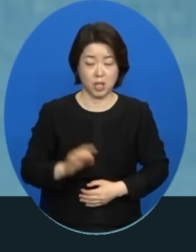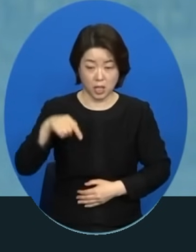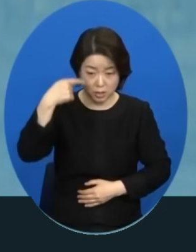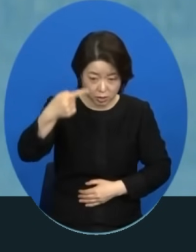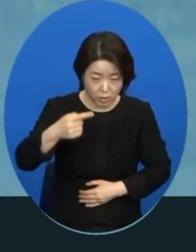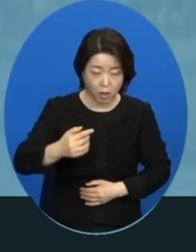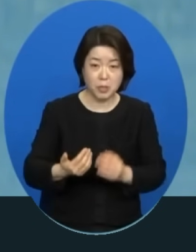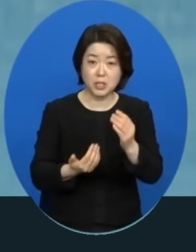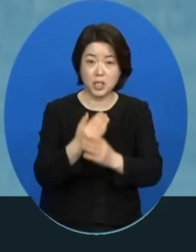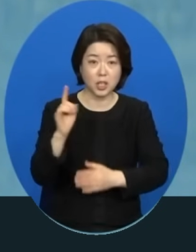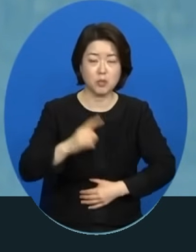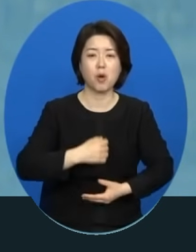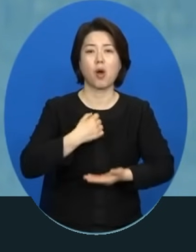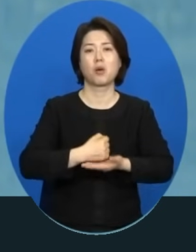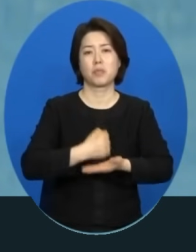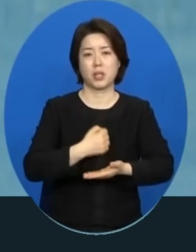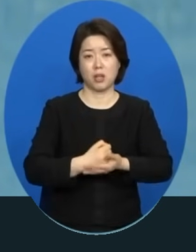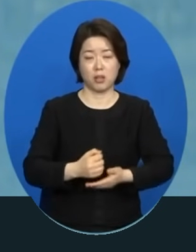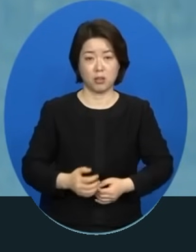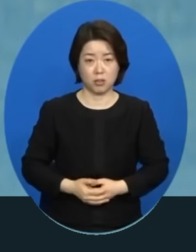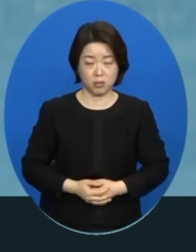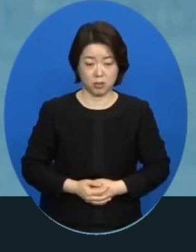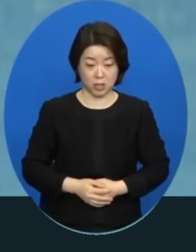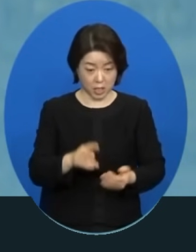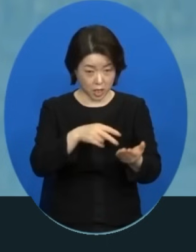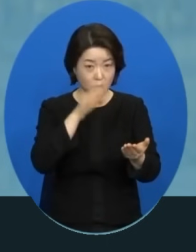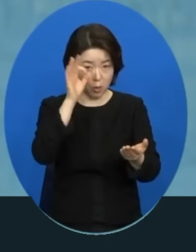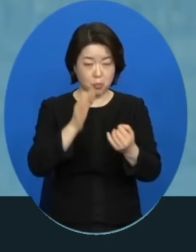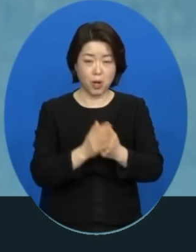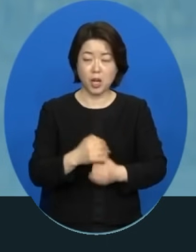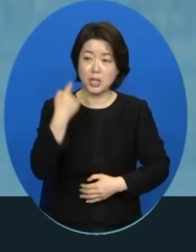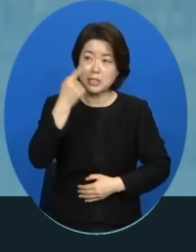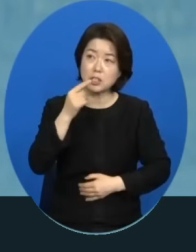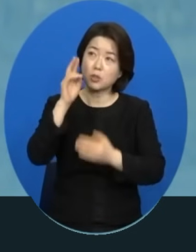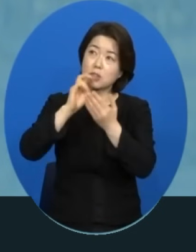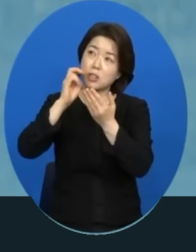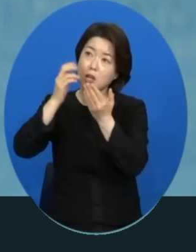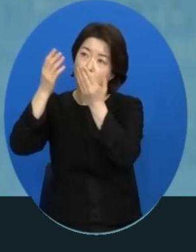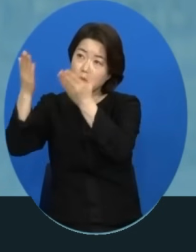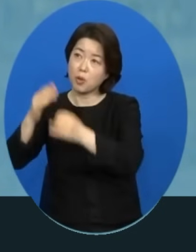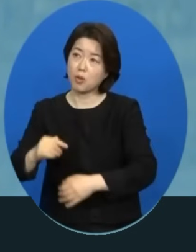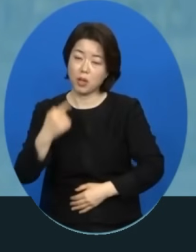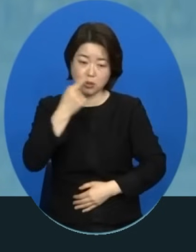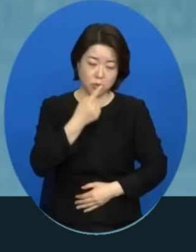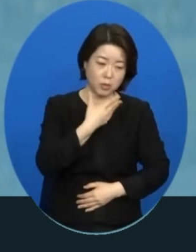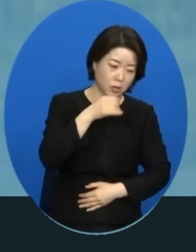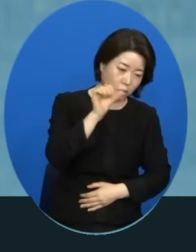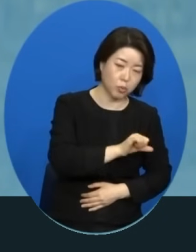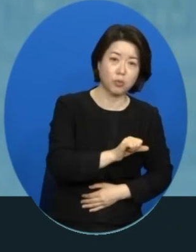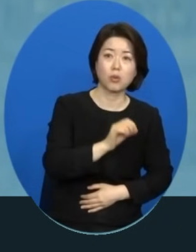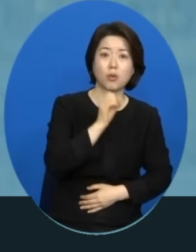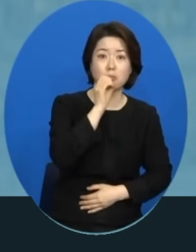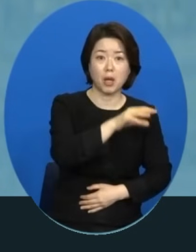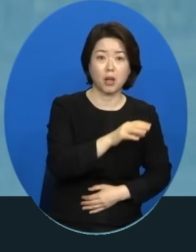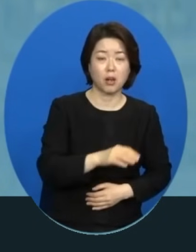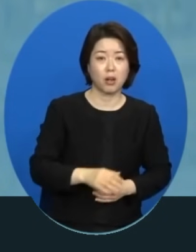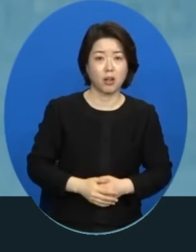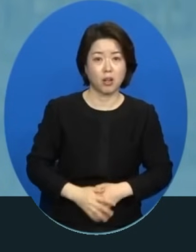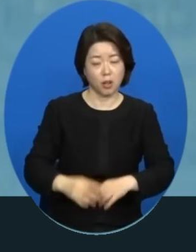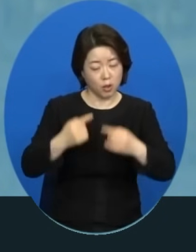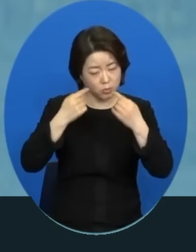험담입니다. 한 입으로 이제 읽어보시면 한 입으로 찬송도 하고 그 입으로 저주로 내뱉는데요.